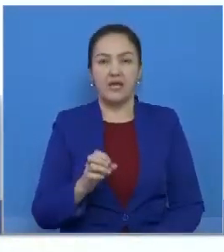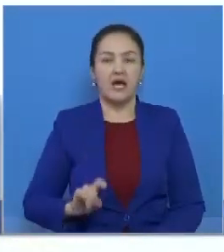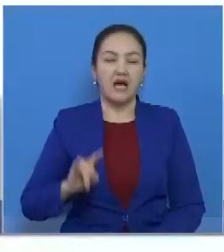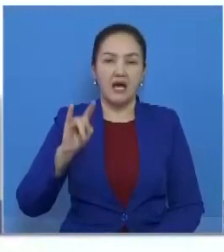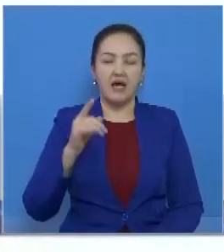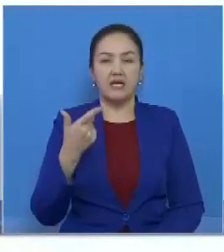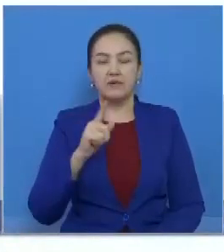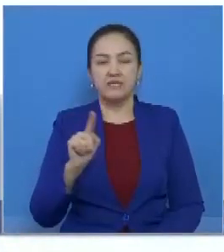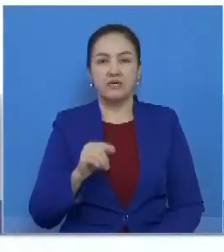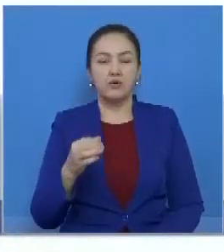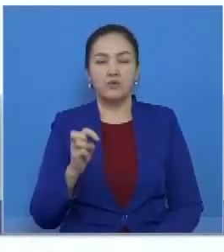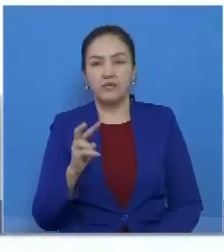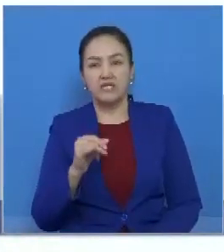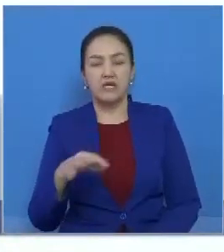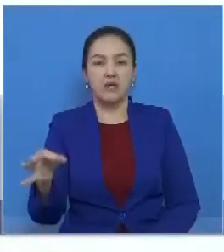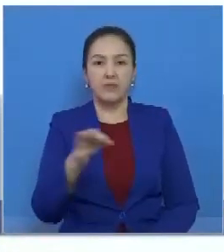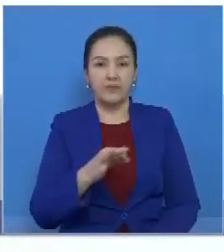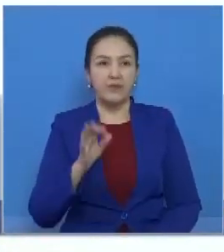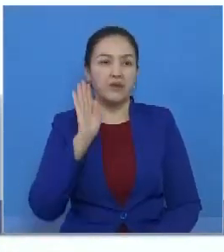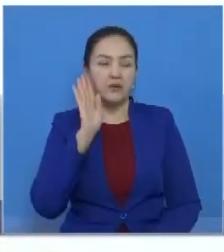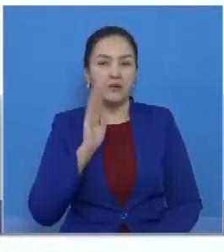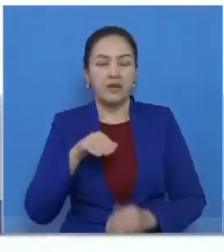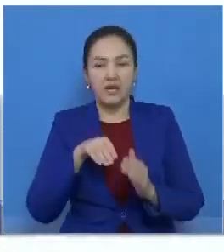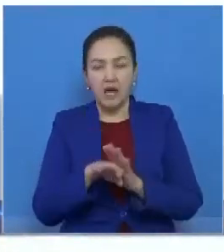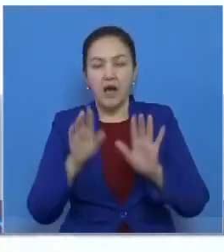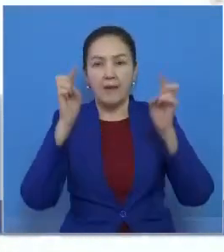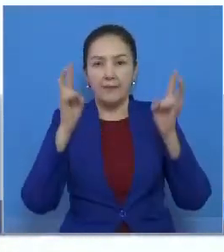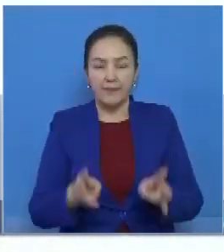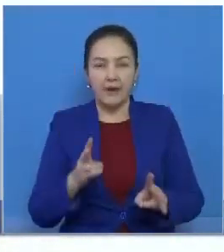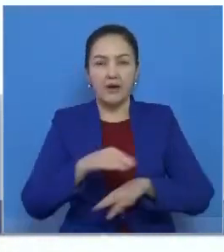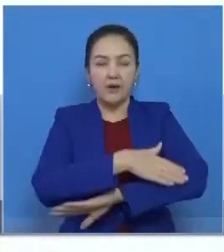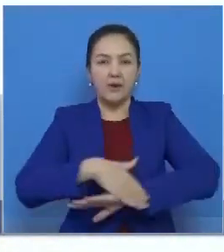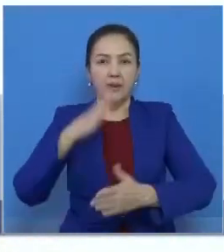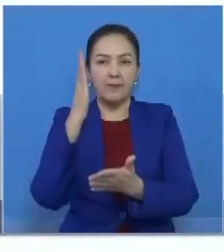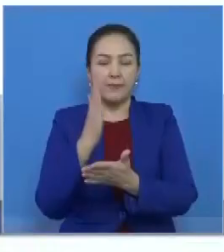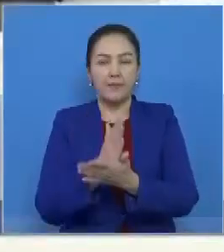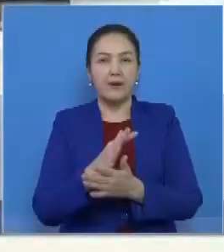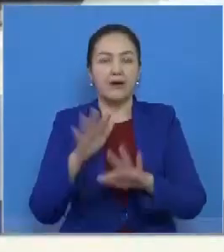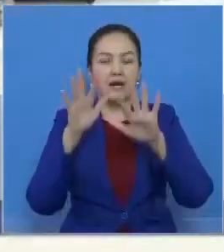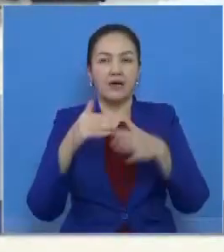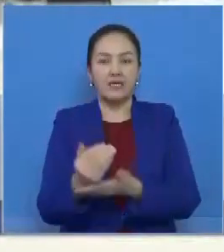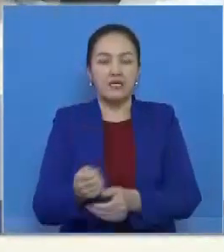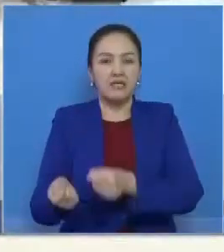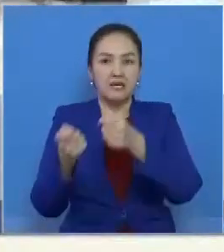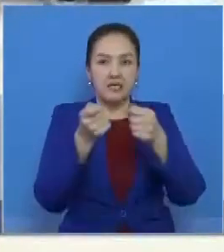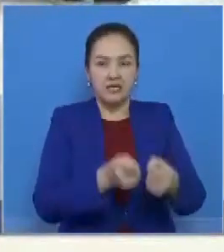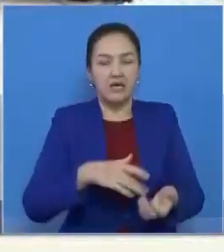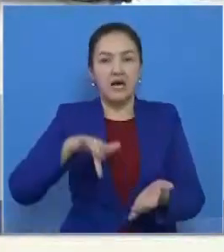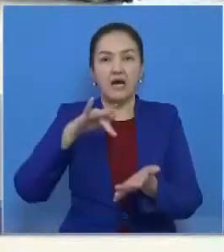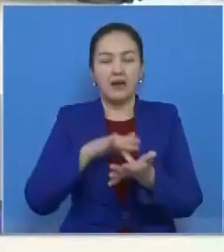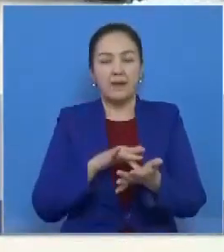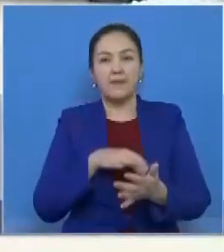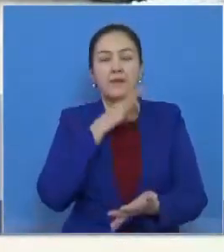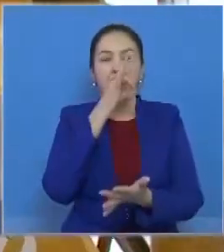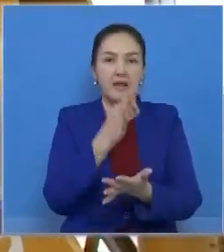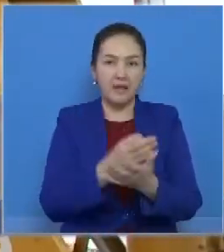Авиагородок, ГМЗ және Курмыш аудандарының суға кету қаупі бар көшелерден бірінші кезекте қар шығарылады. Айта өтейік, қаланы қардан арылтуға